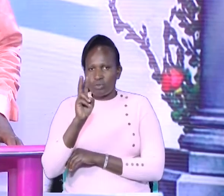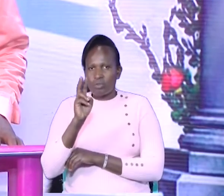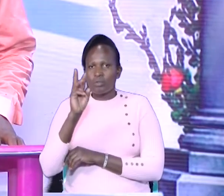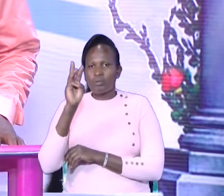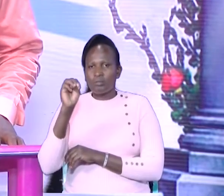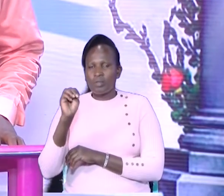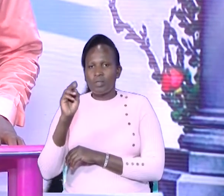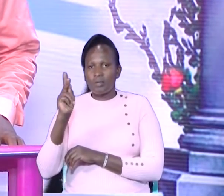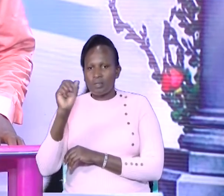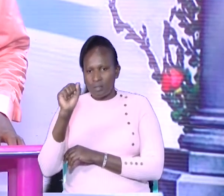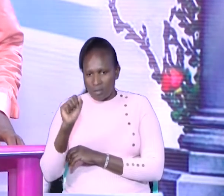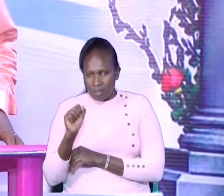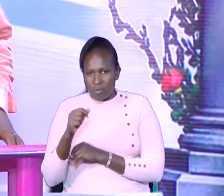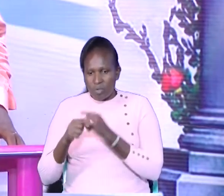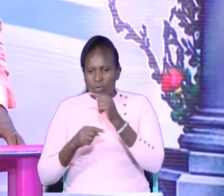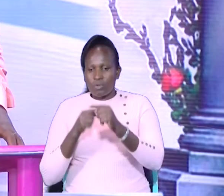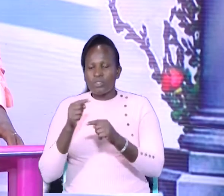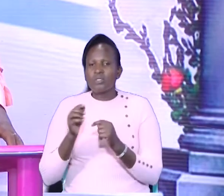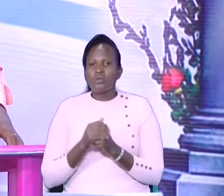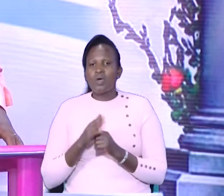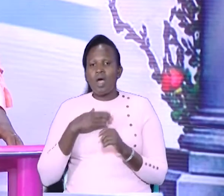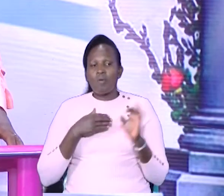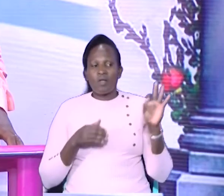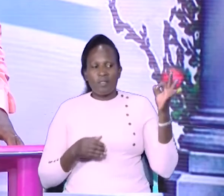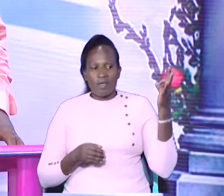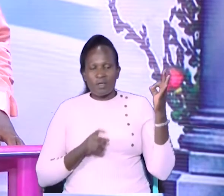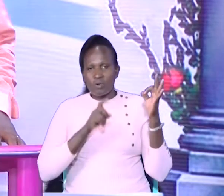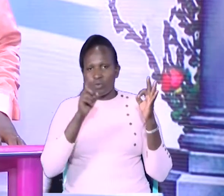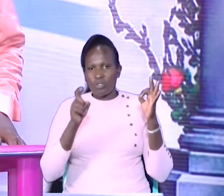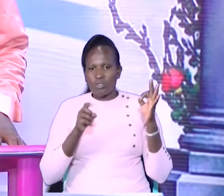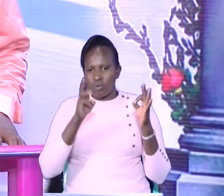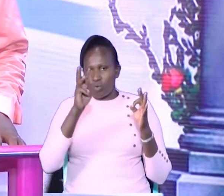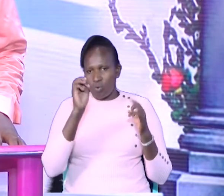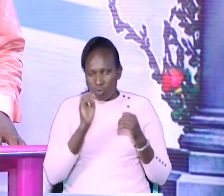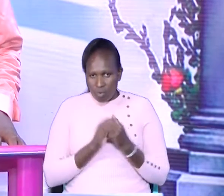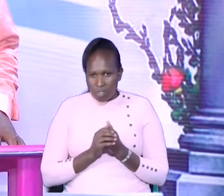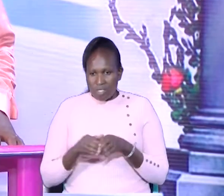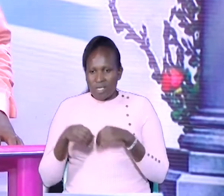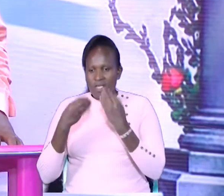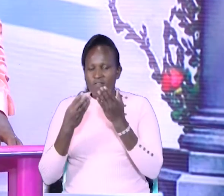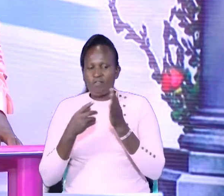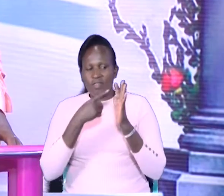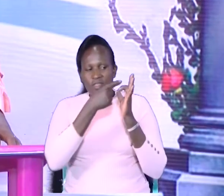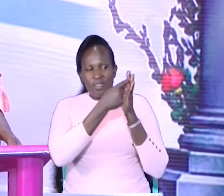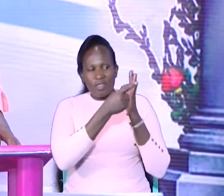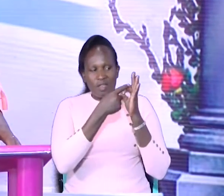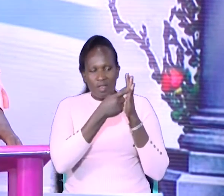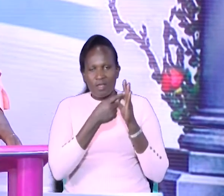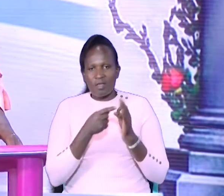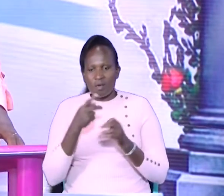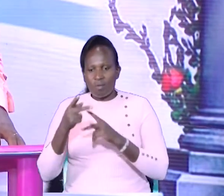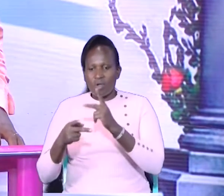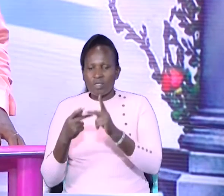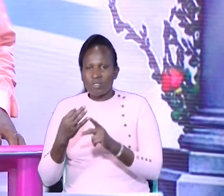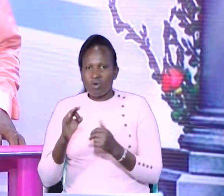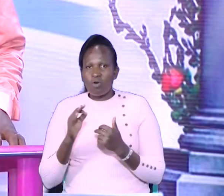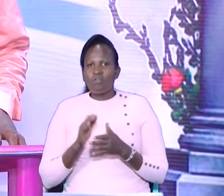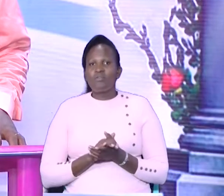2 marks. Tunaendelea. Our third question was, give 3 causes of